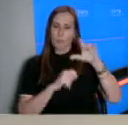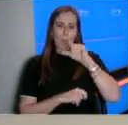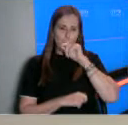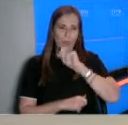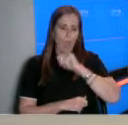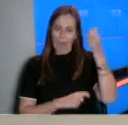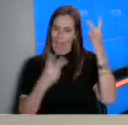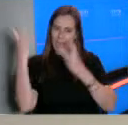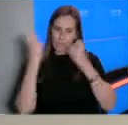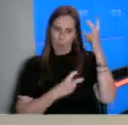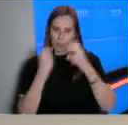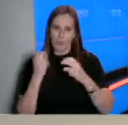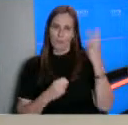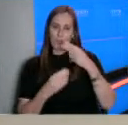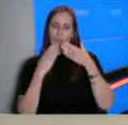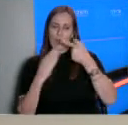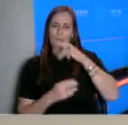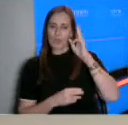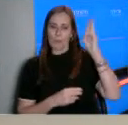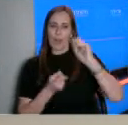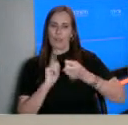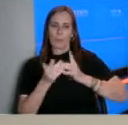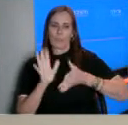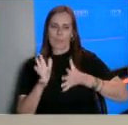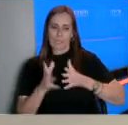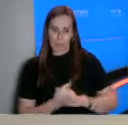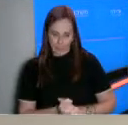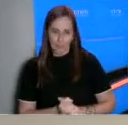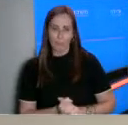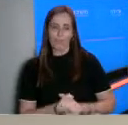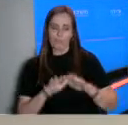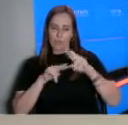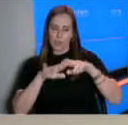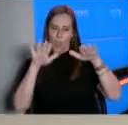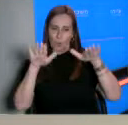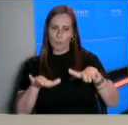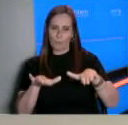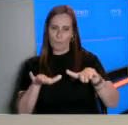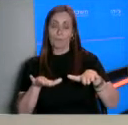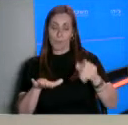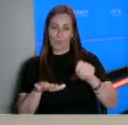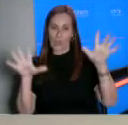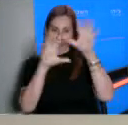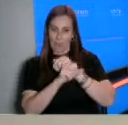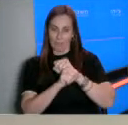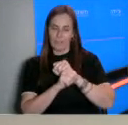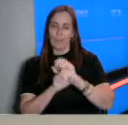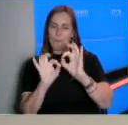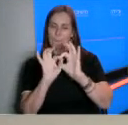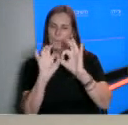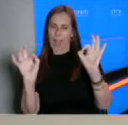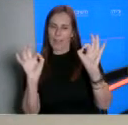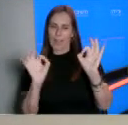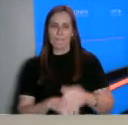ובטוויטר אחלה אינפורמציה, וכמובן, תודה לתמי שמע על התרגום לשפת הסימנים. שלא תזוזו, משכן לילה, מעברון